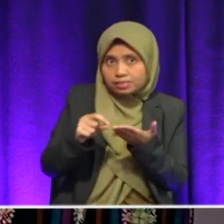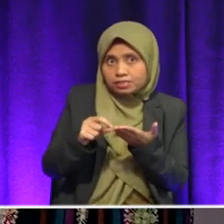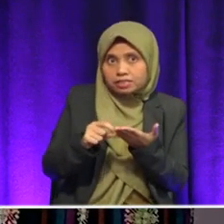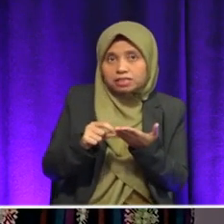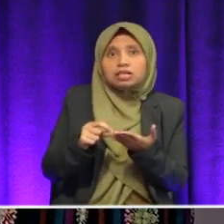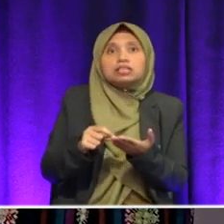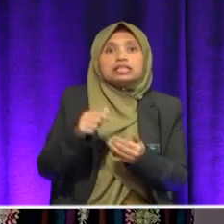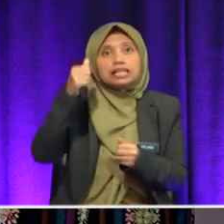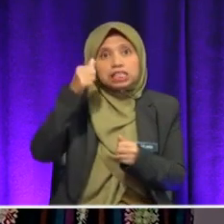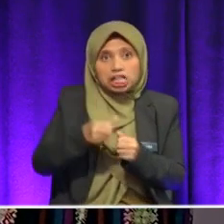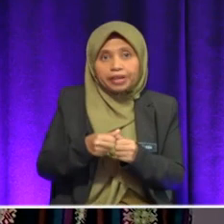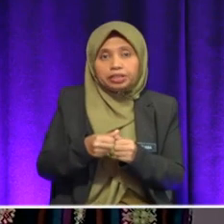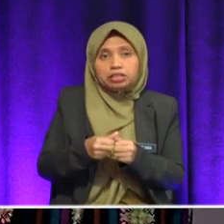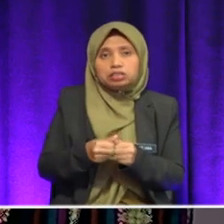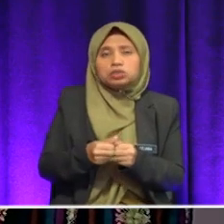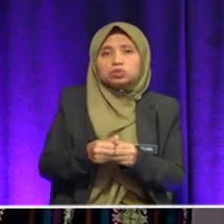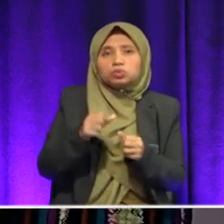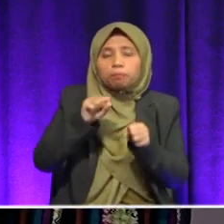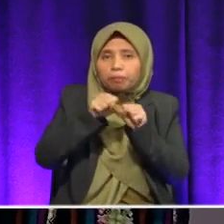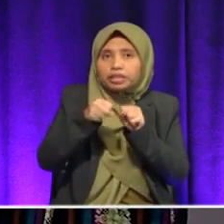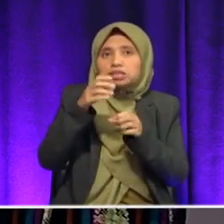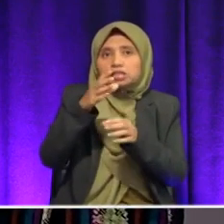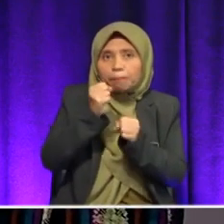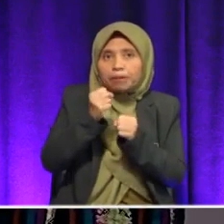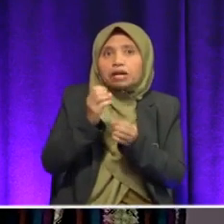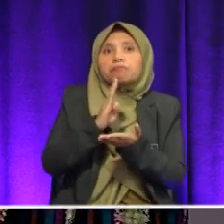Ingatkan supaya dapat membantu